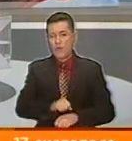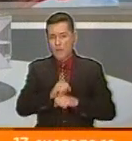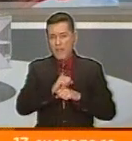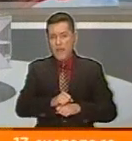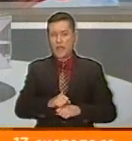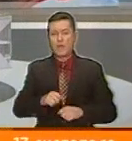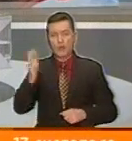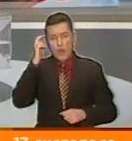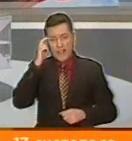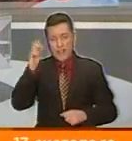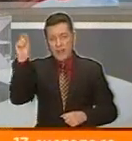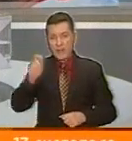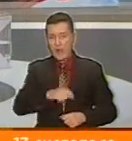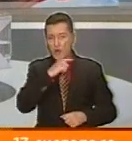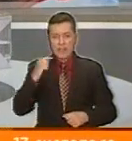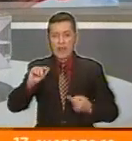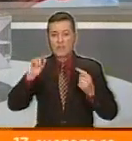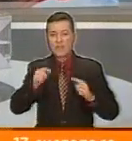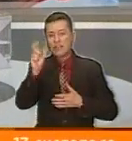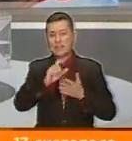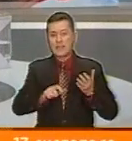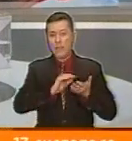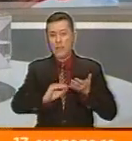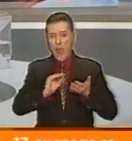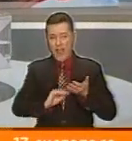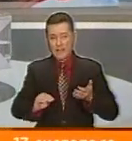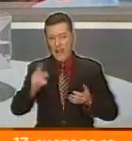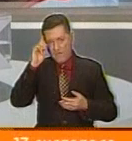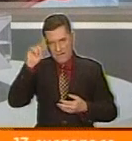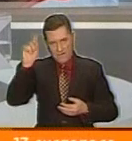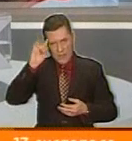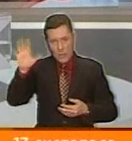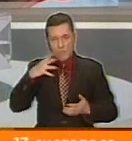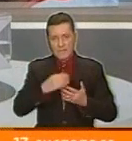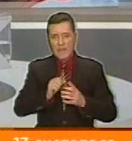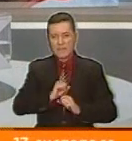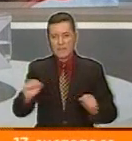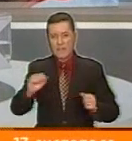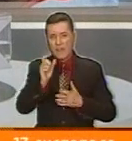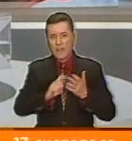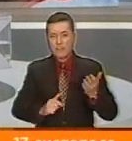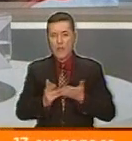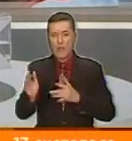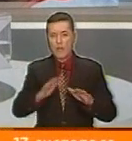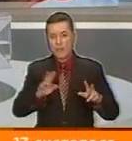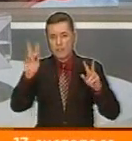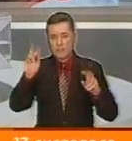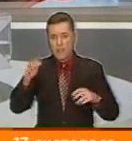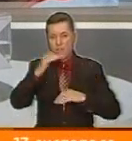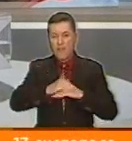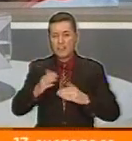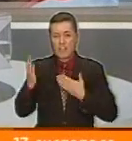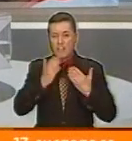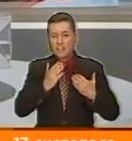до Києва приїхав російський опозиційний поет орлуша відомий своїми сміливими віршами на політичні теми ввечері читатиме їх для